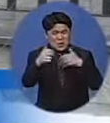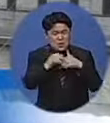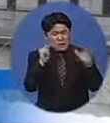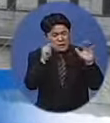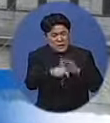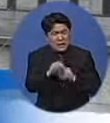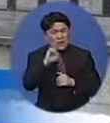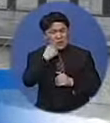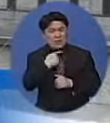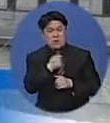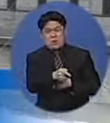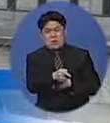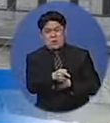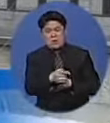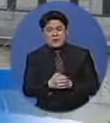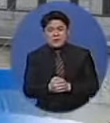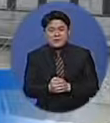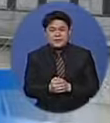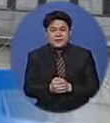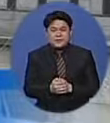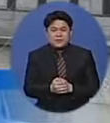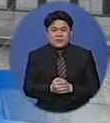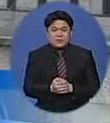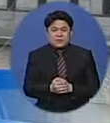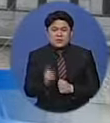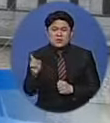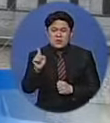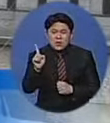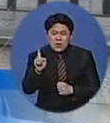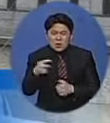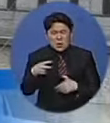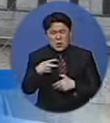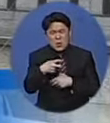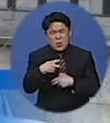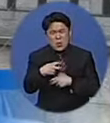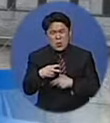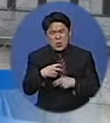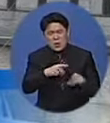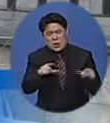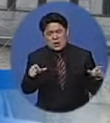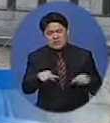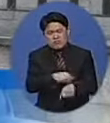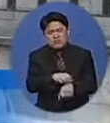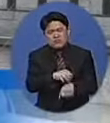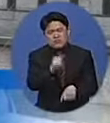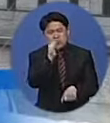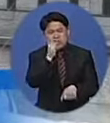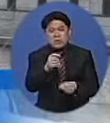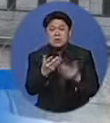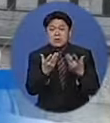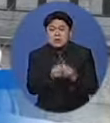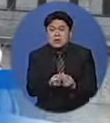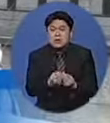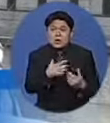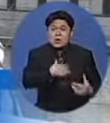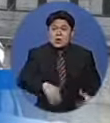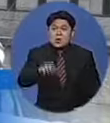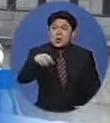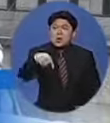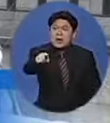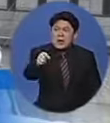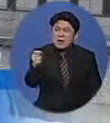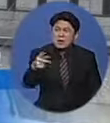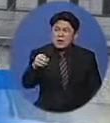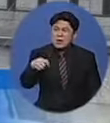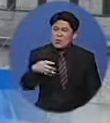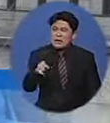이용하기가 상당히 어려웠거든요. 저 교통편도 같은 노원구임에도 불구하고 구청에 가거나